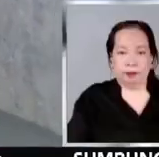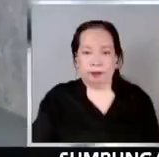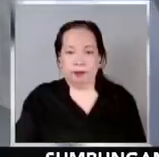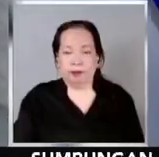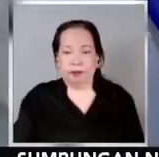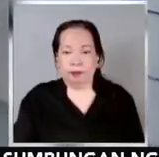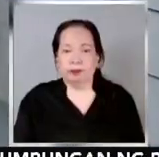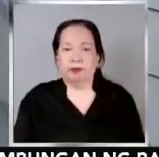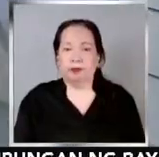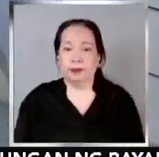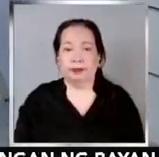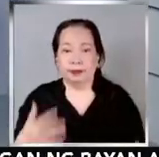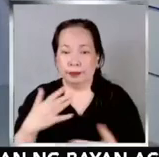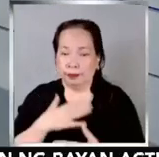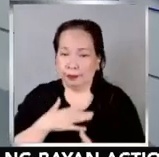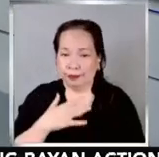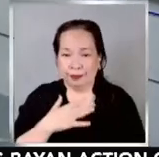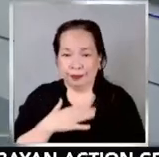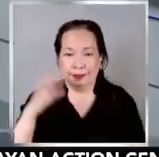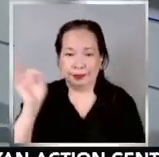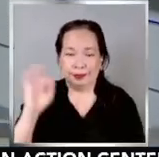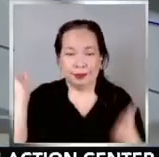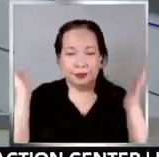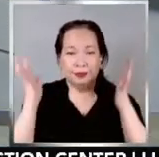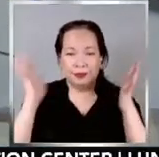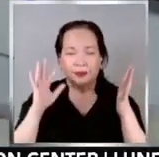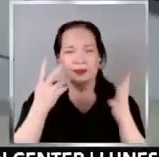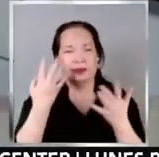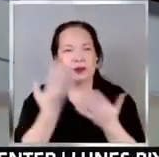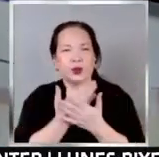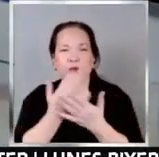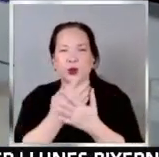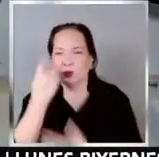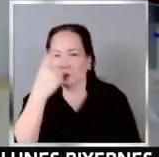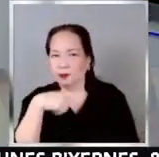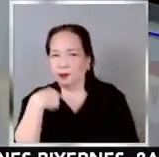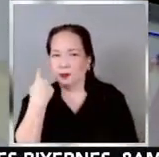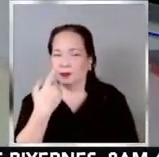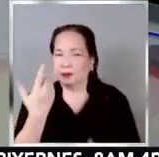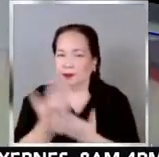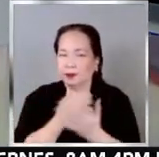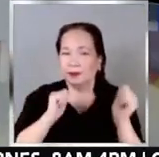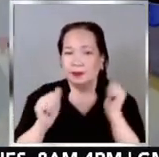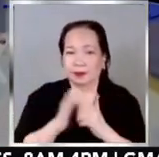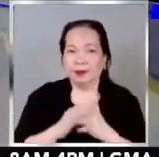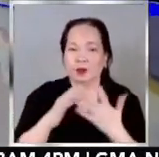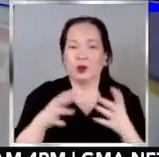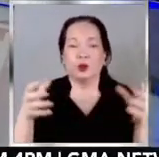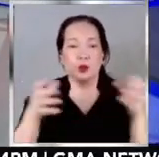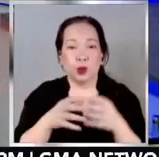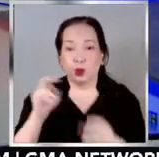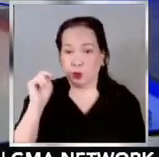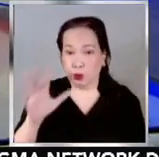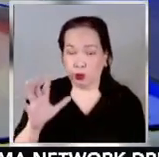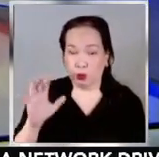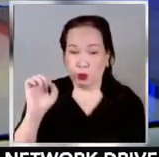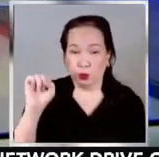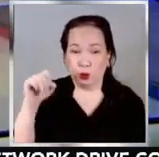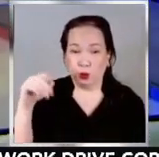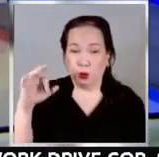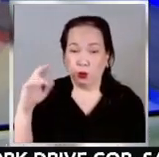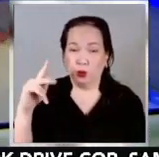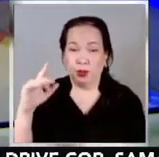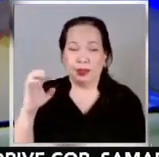Happy Friday, chikahan mga kapuso, fresh looks at talents. Yan ang hatid ng pinakabagong batch ng sparkle artists at ng very charming na